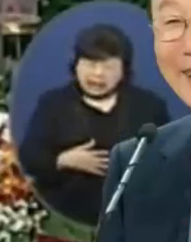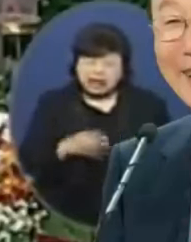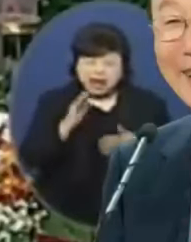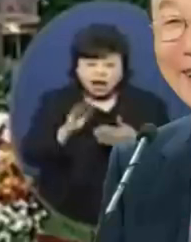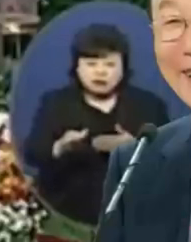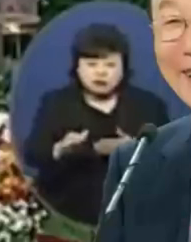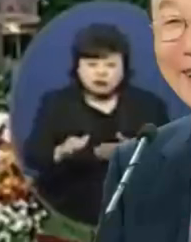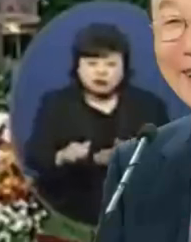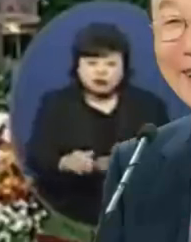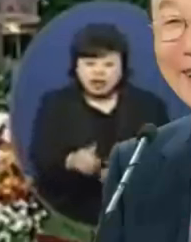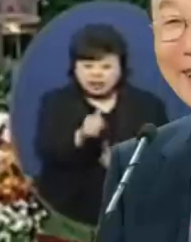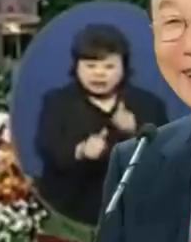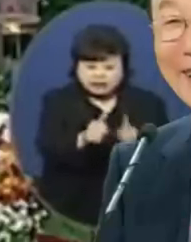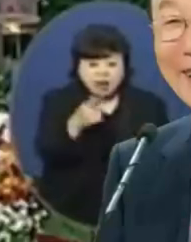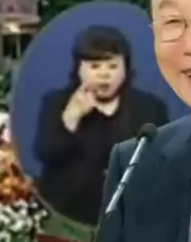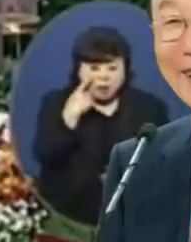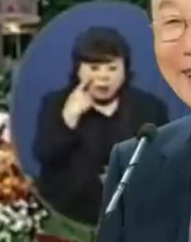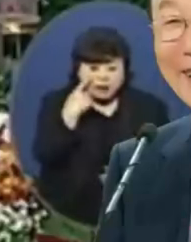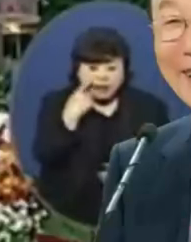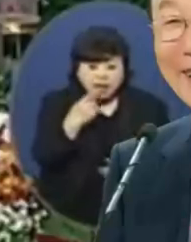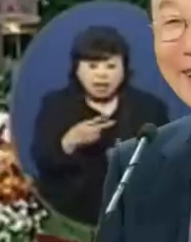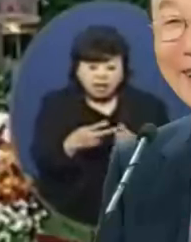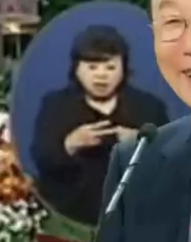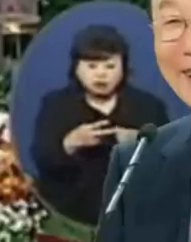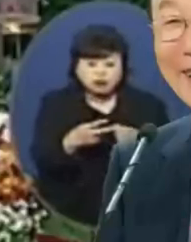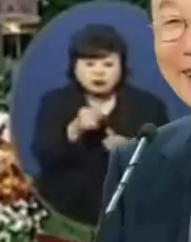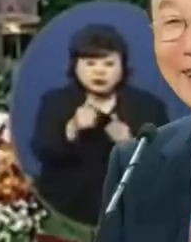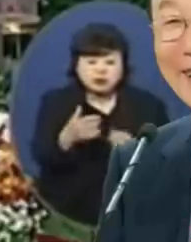다음에 똑같은 압력계를 손으로